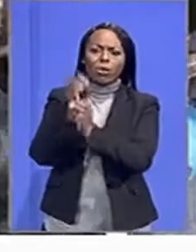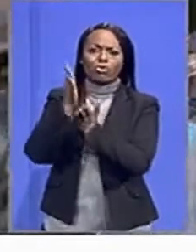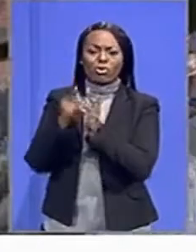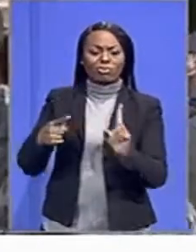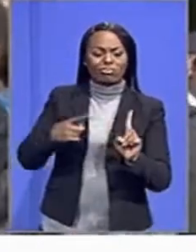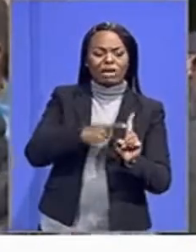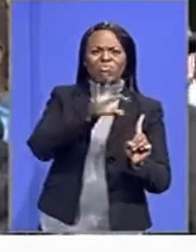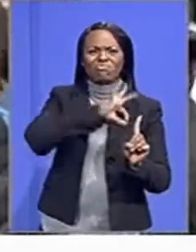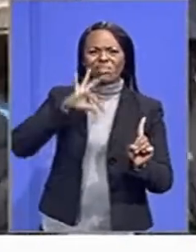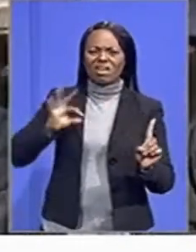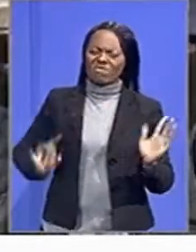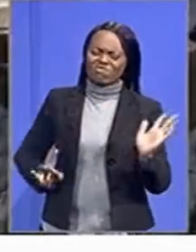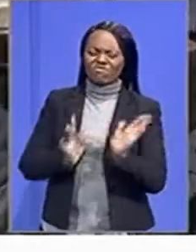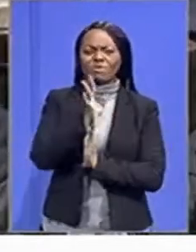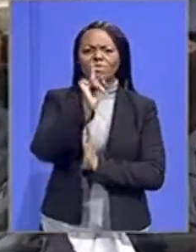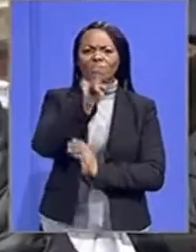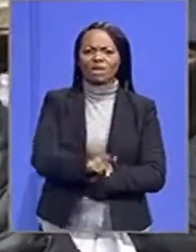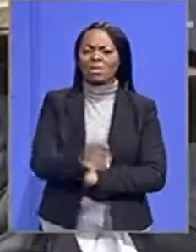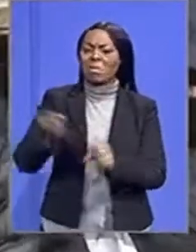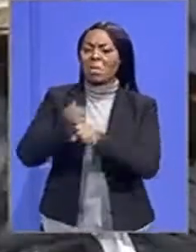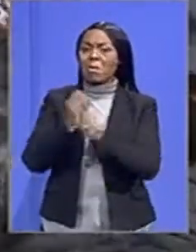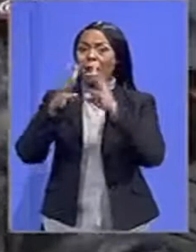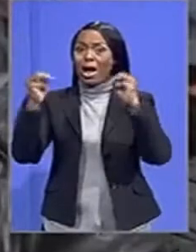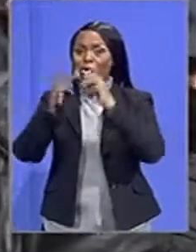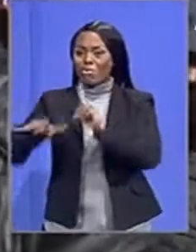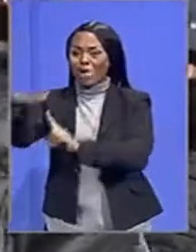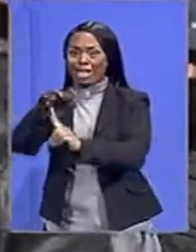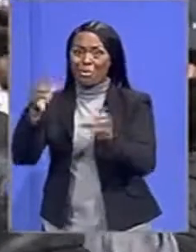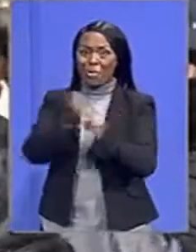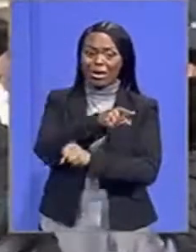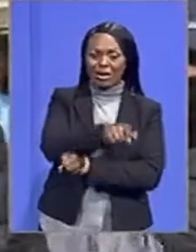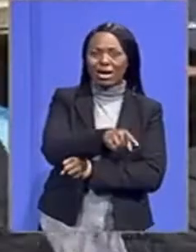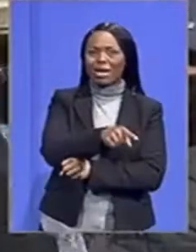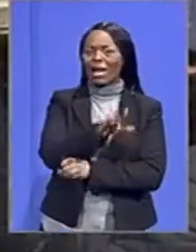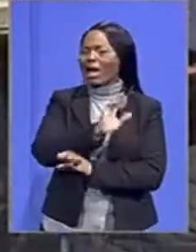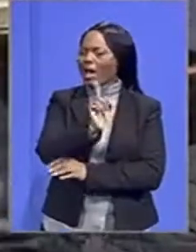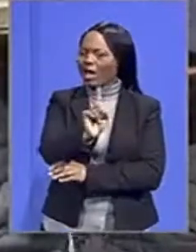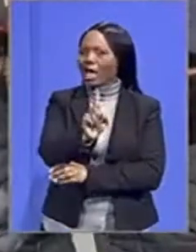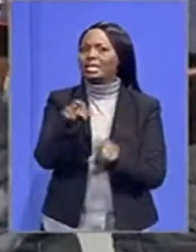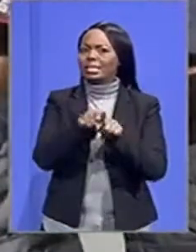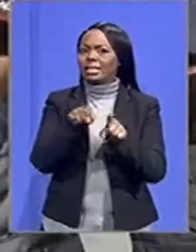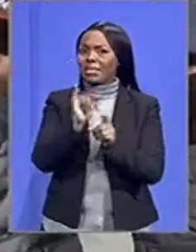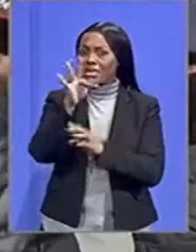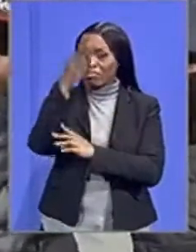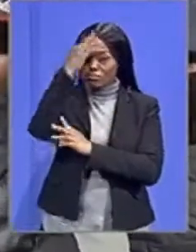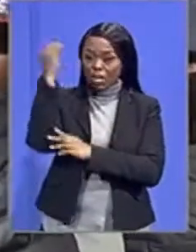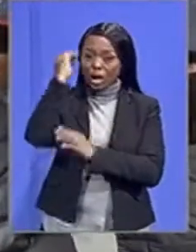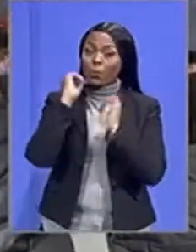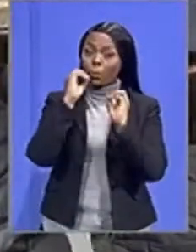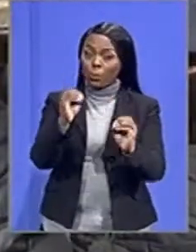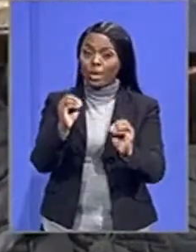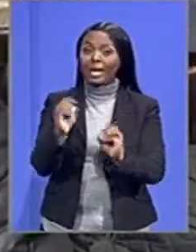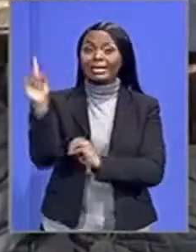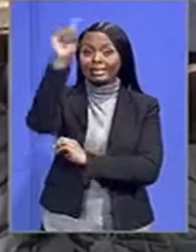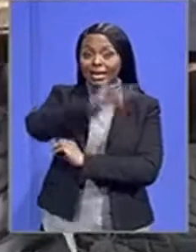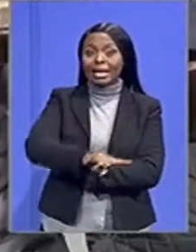Ha re batle ho bona ntho tse etsaetseng Mangaung, ha re batle ho bona ntho tse di etsala Harry Smith. Ha ba sa re nke serious petelong ya letsatsi matjhabeng